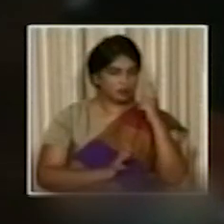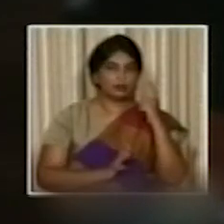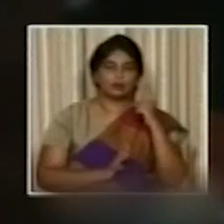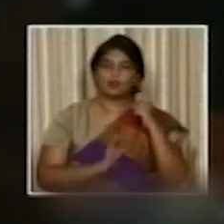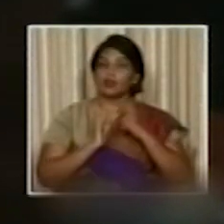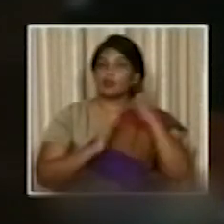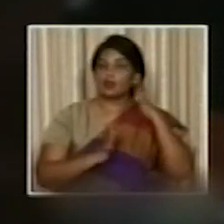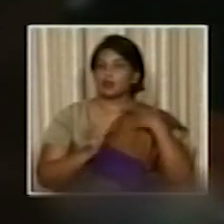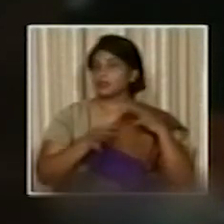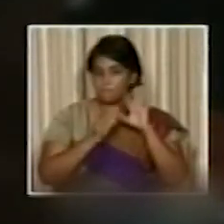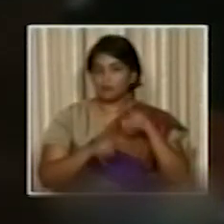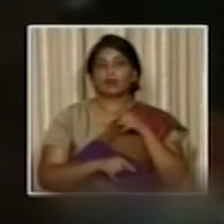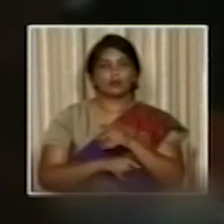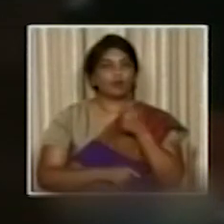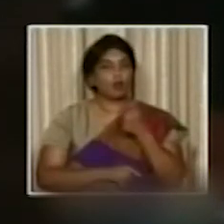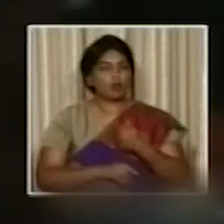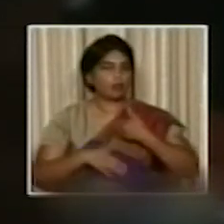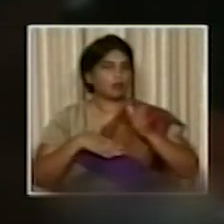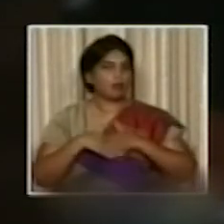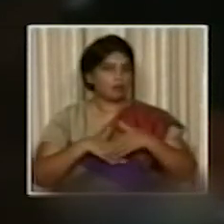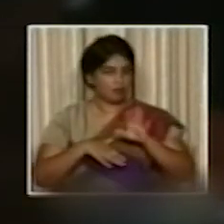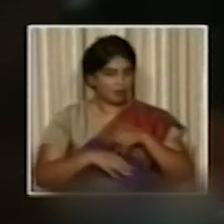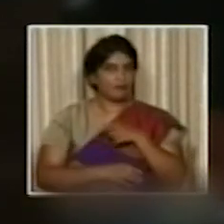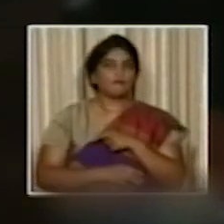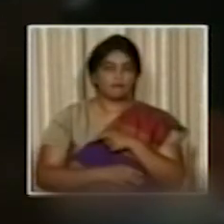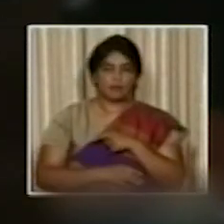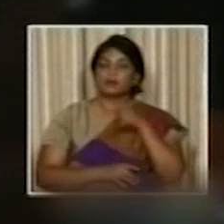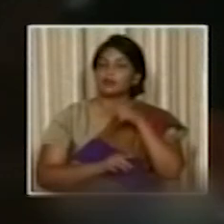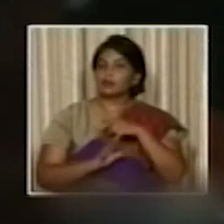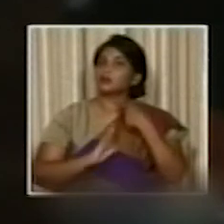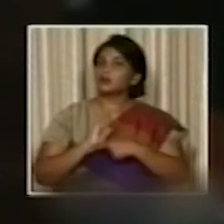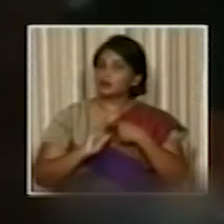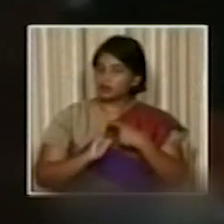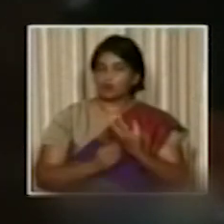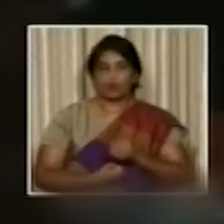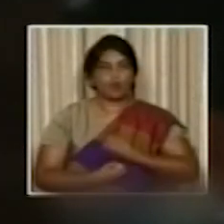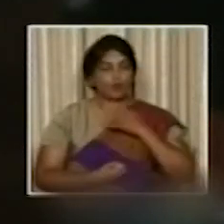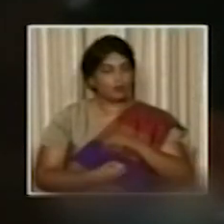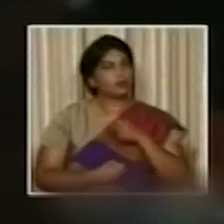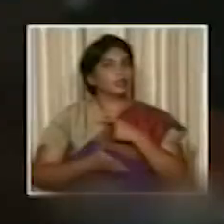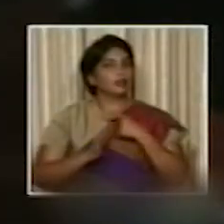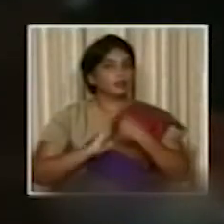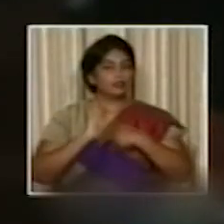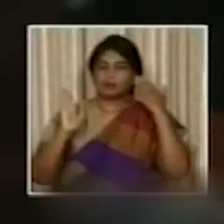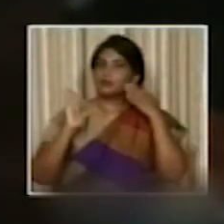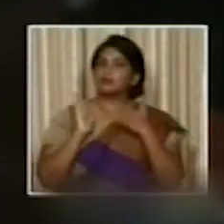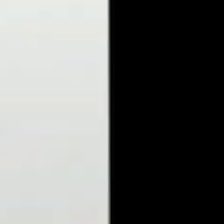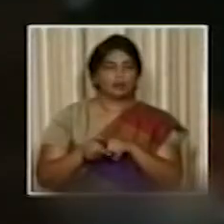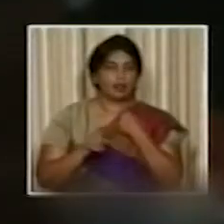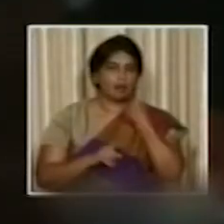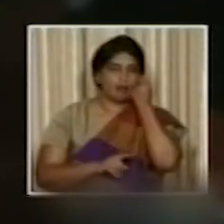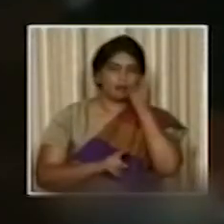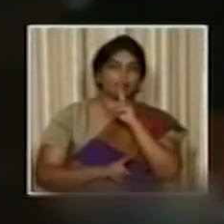மீது அக்கறை கொண்டவர்களாக, இந்த நாட்டு மக்கள் மீது பற்றுடையவர்களாக கருத்துக்களை முன்வைத்து வருகின்றவர்கள். உண்மையிலே